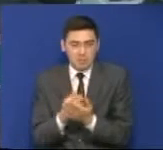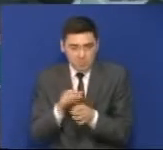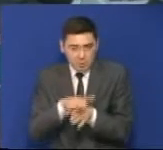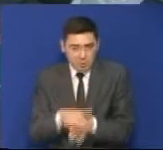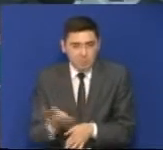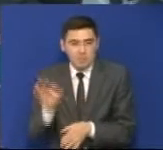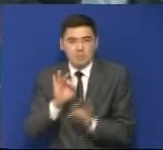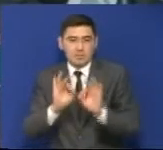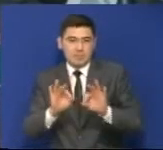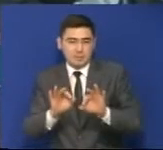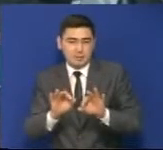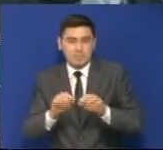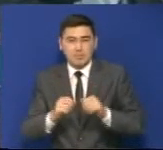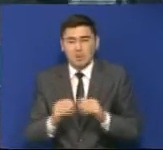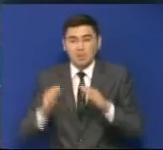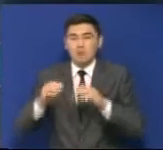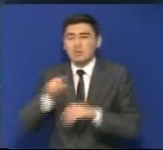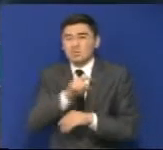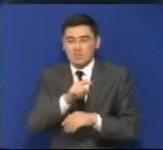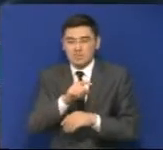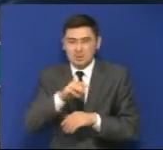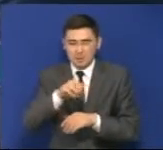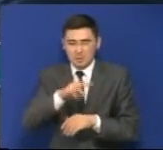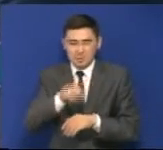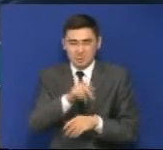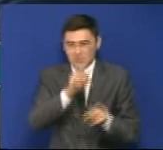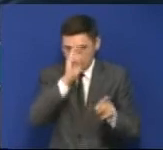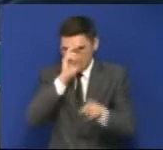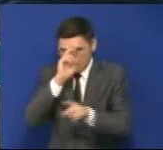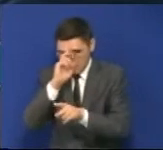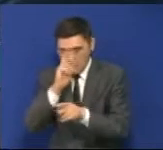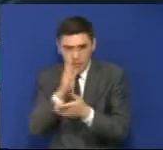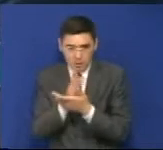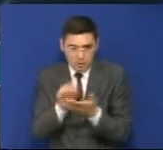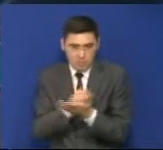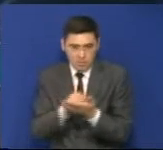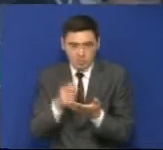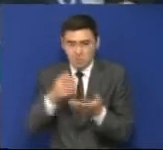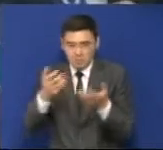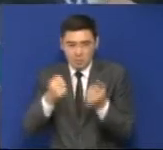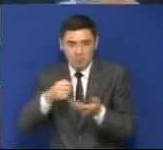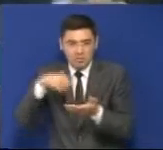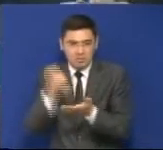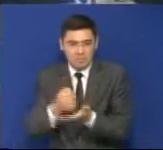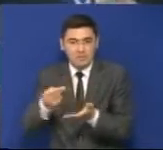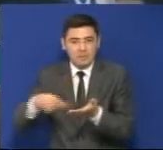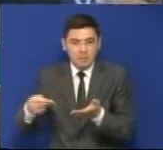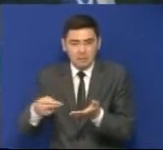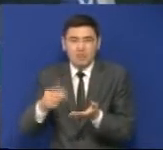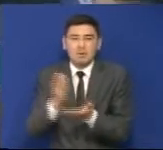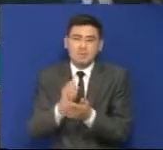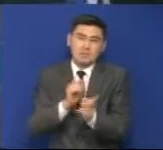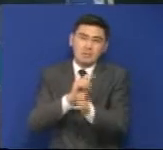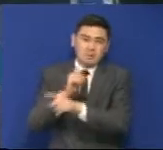бастамасын көтерді. Жалпы достастық елдері үкіметтерінің келелі кеңесінде бірқатар құжат қабылданды. Олар ТМД қатысушы